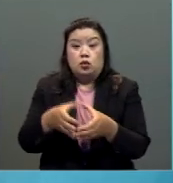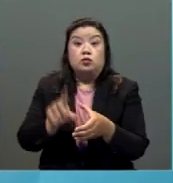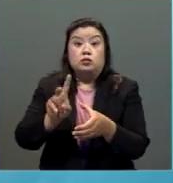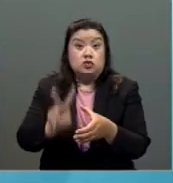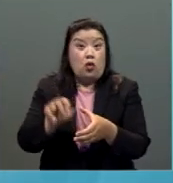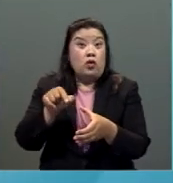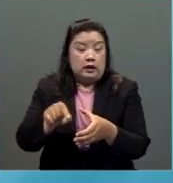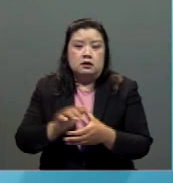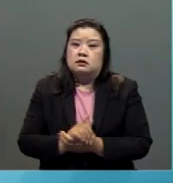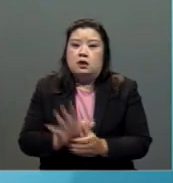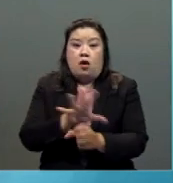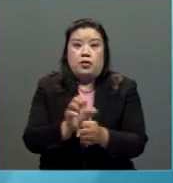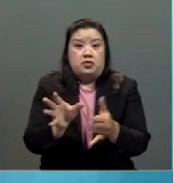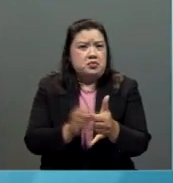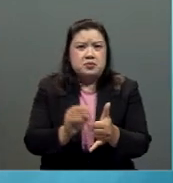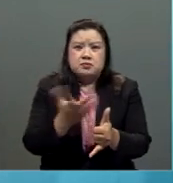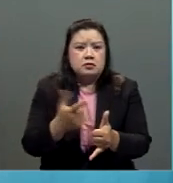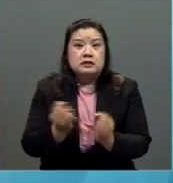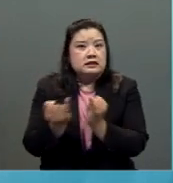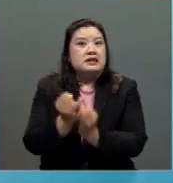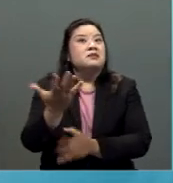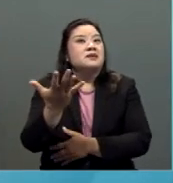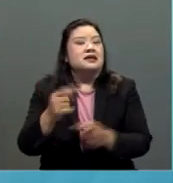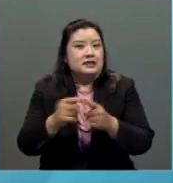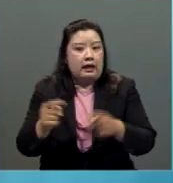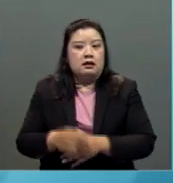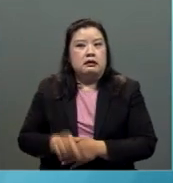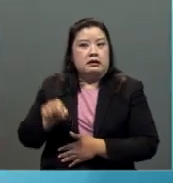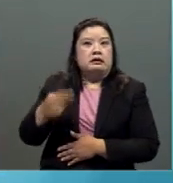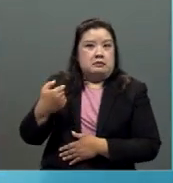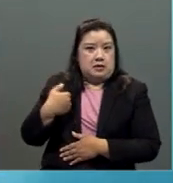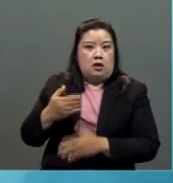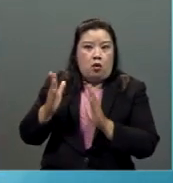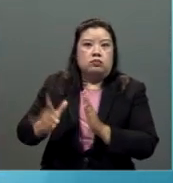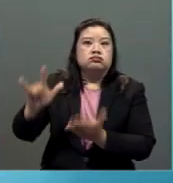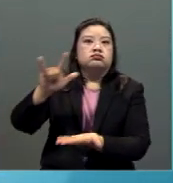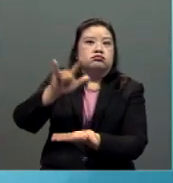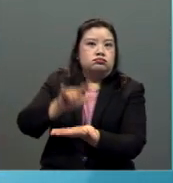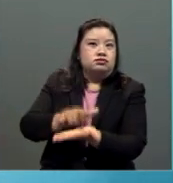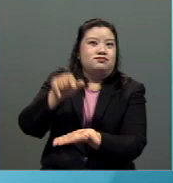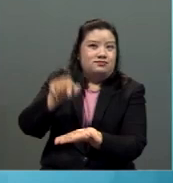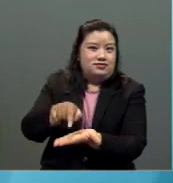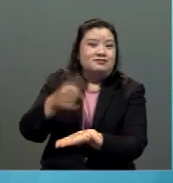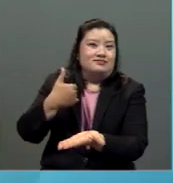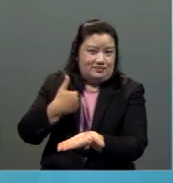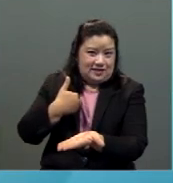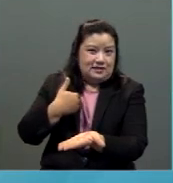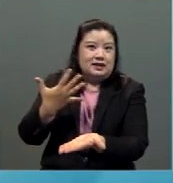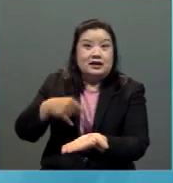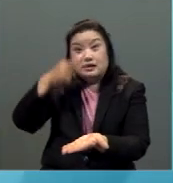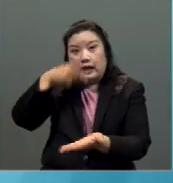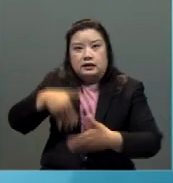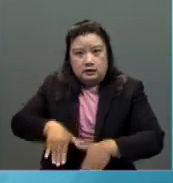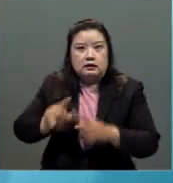หน้านี้แต่เกี่ยวโยงกับผู้ที่เดินทางกลับมาจากต่างประเทศและคนไทยที่เดินทางกลับมาจากต่างประเท